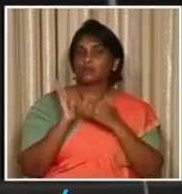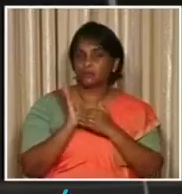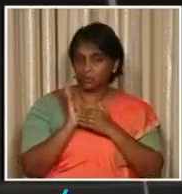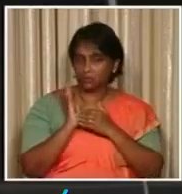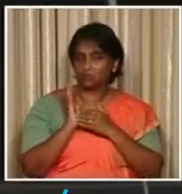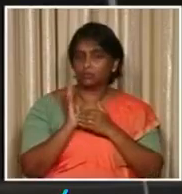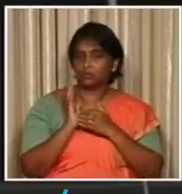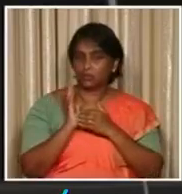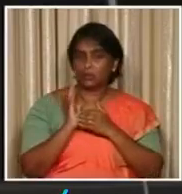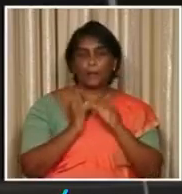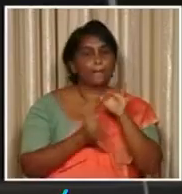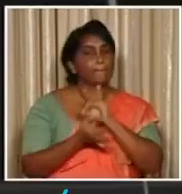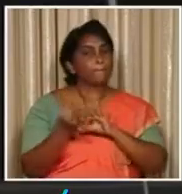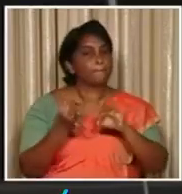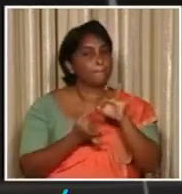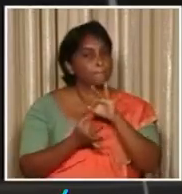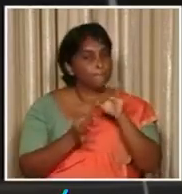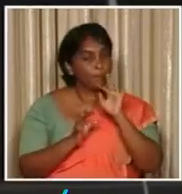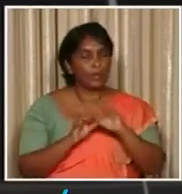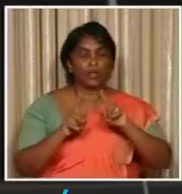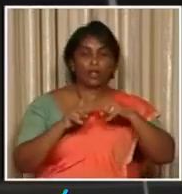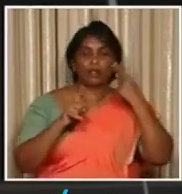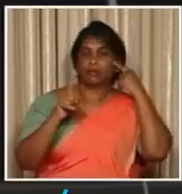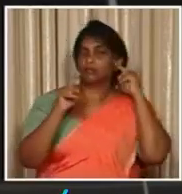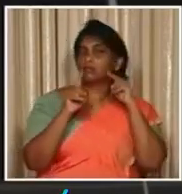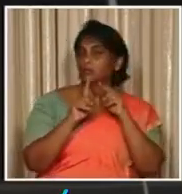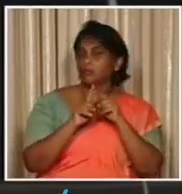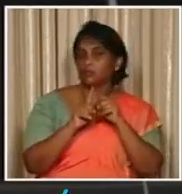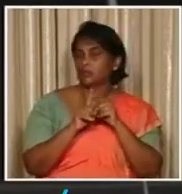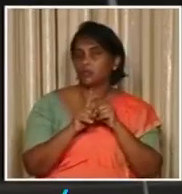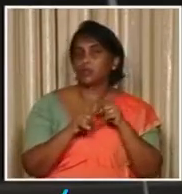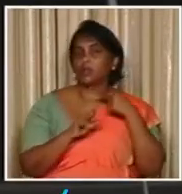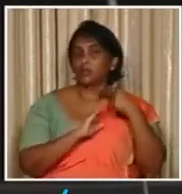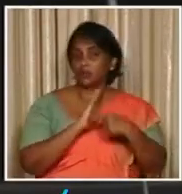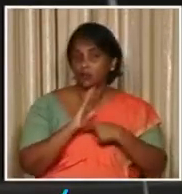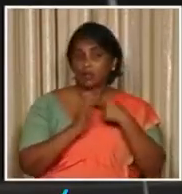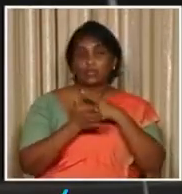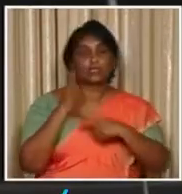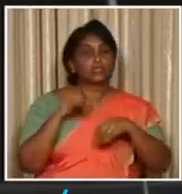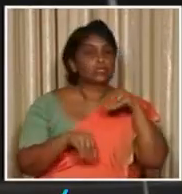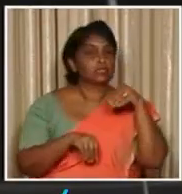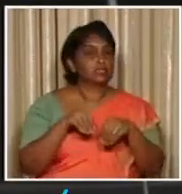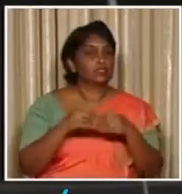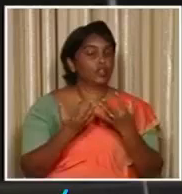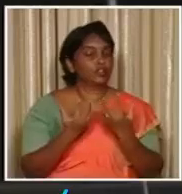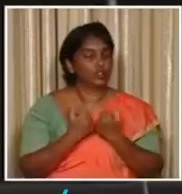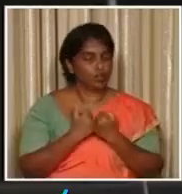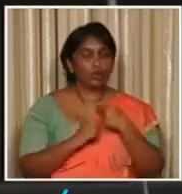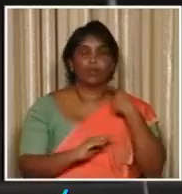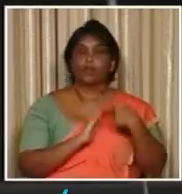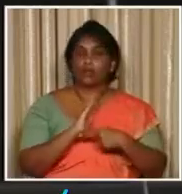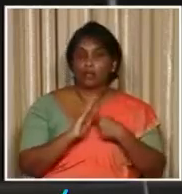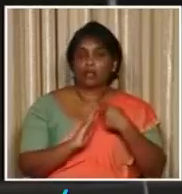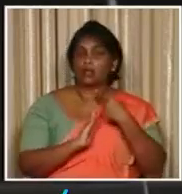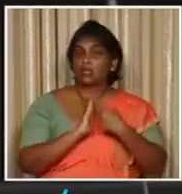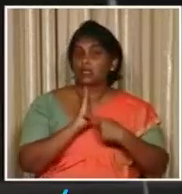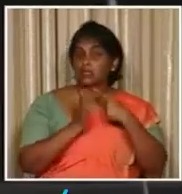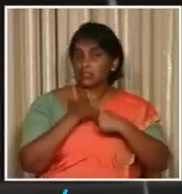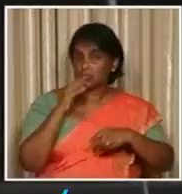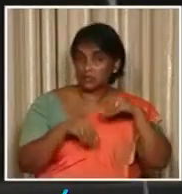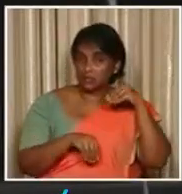දැන් ප්‍රජාතන්ත්‍රයේ පිළිබඳව අනිත් කාරණාව තමයි මේ රටේ ඡන්ද තියෙන්න ඕන. Dan merata itu handa tiennya